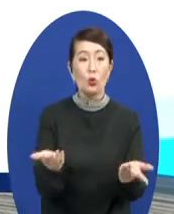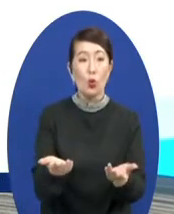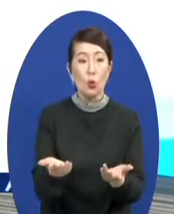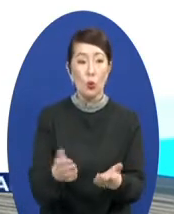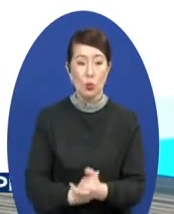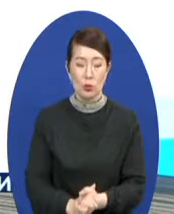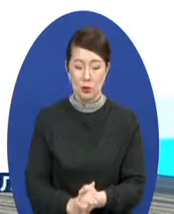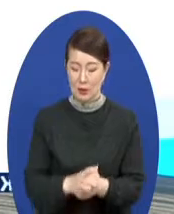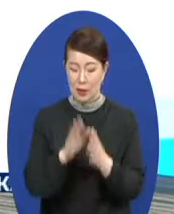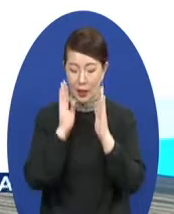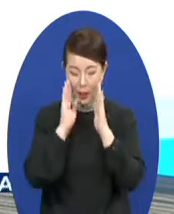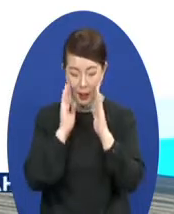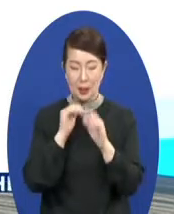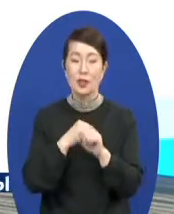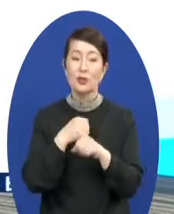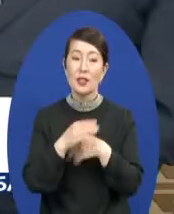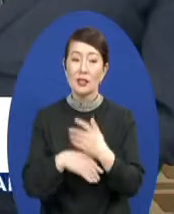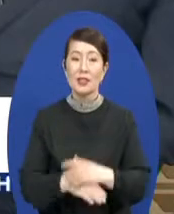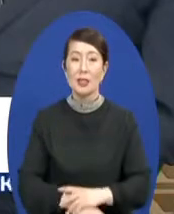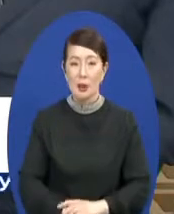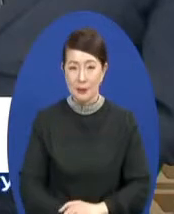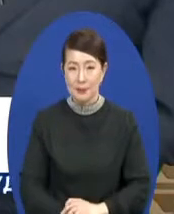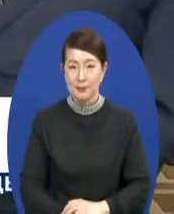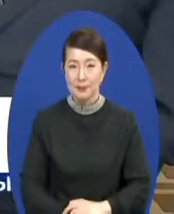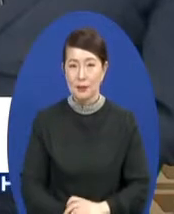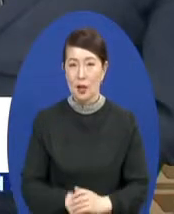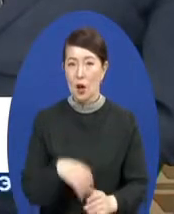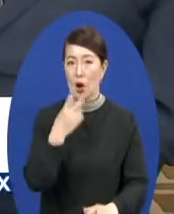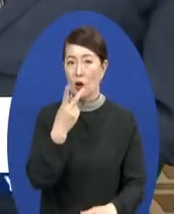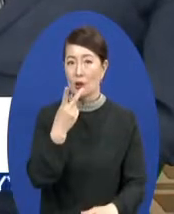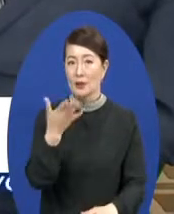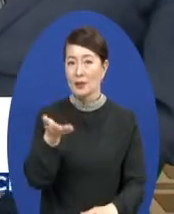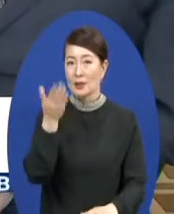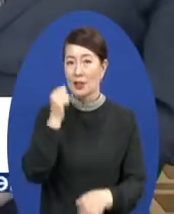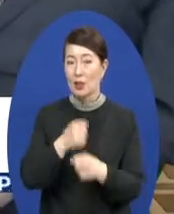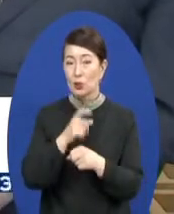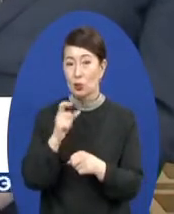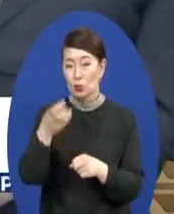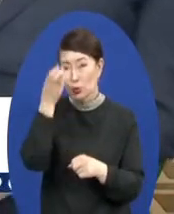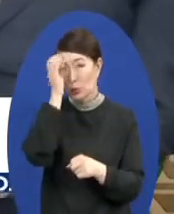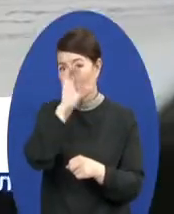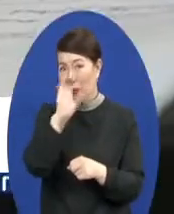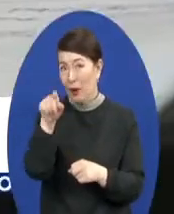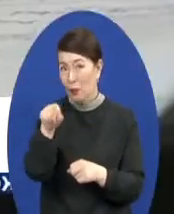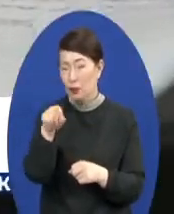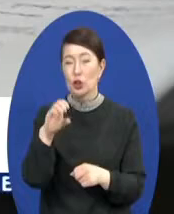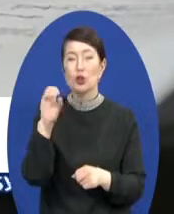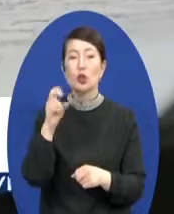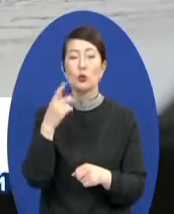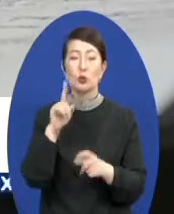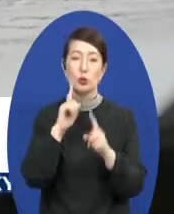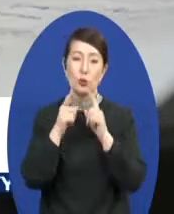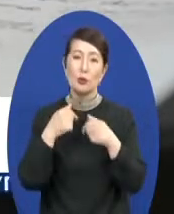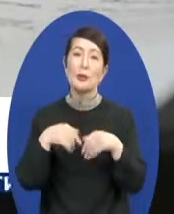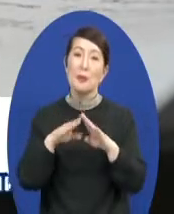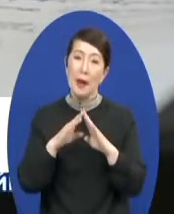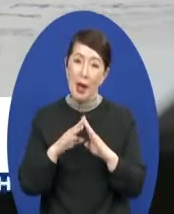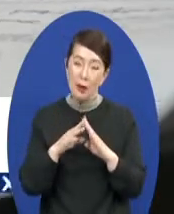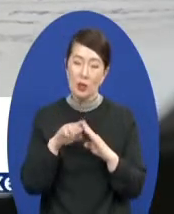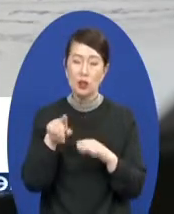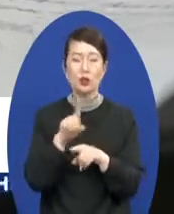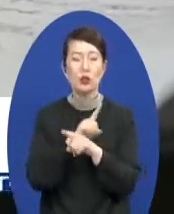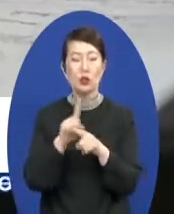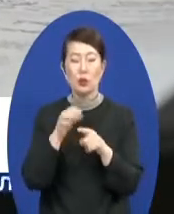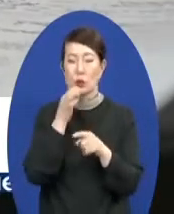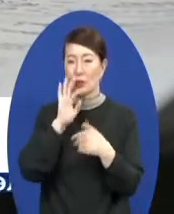гэдэг энэ чиглэл рүү бас анхаарлаа хандуулад ажиллаж байна. 25-аас дээш ажилтнтай төрийн байгууллага бүр ёс зүйн зөвлөл байгуулж,